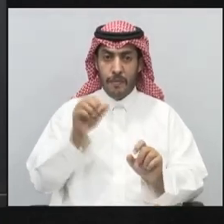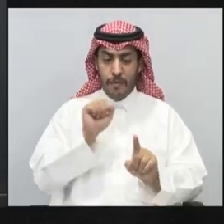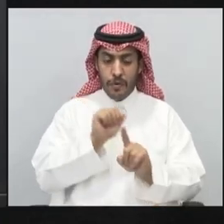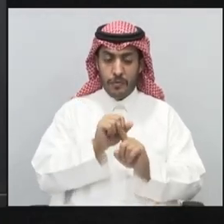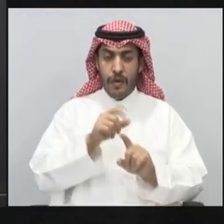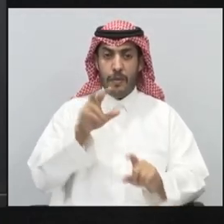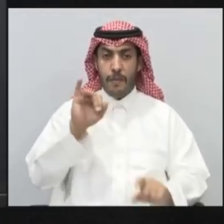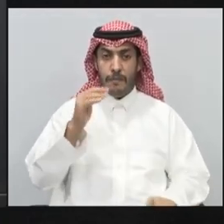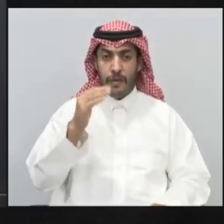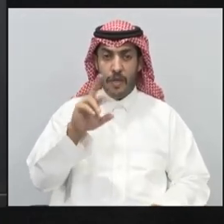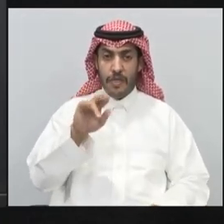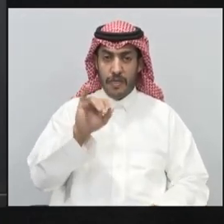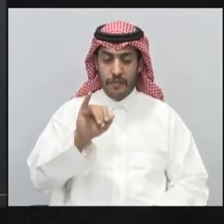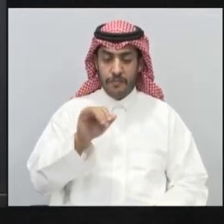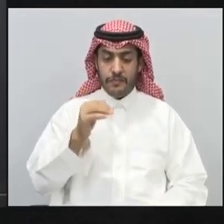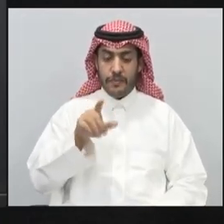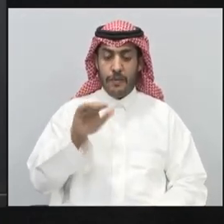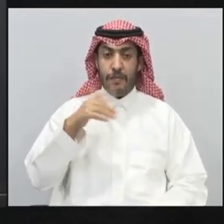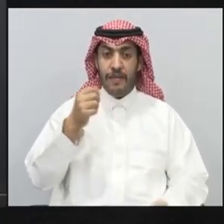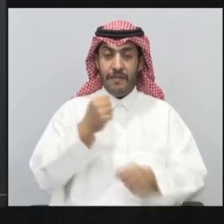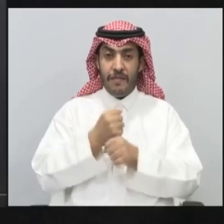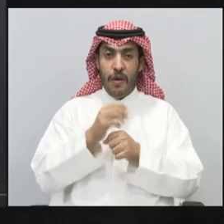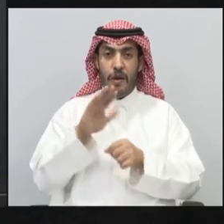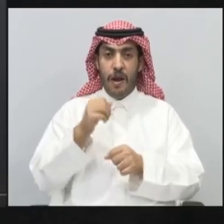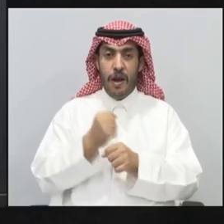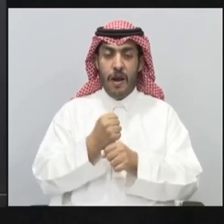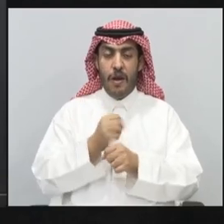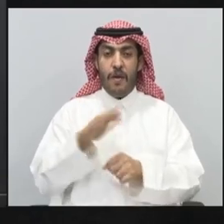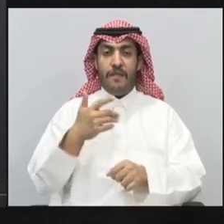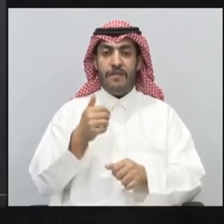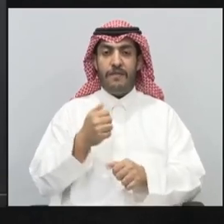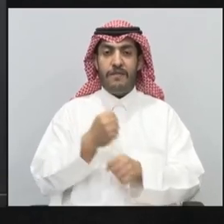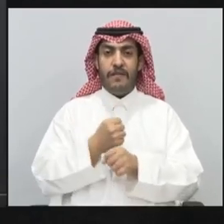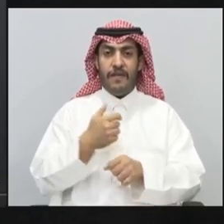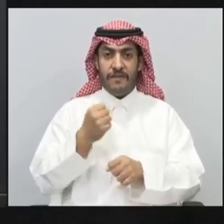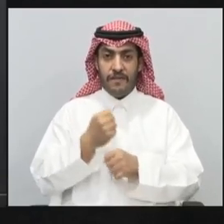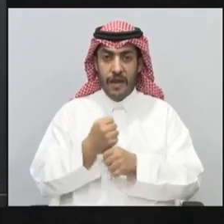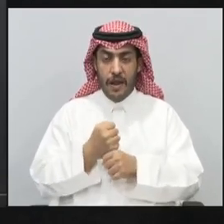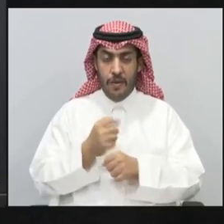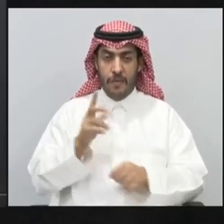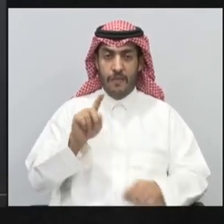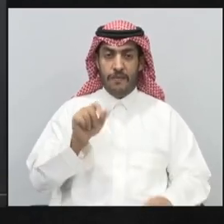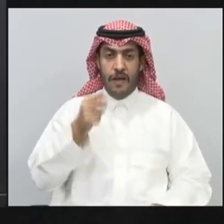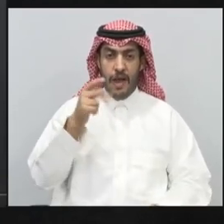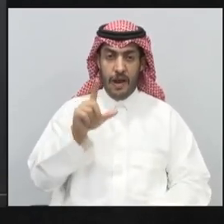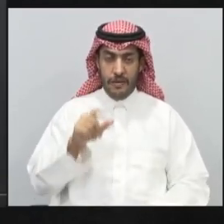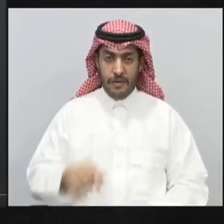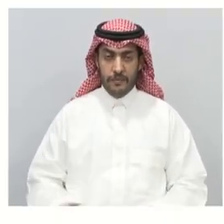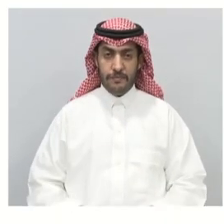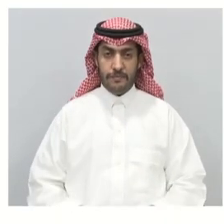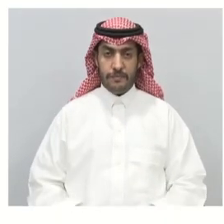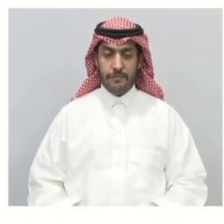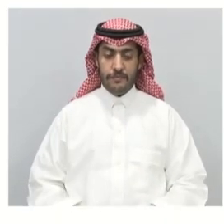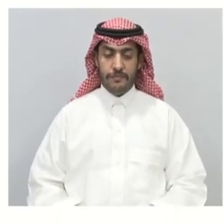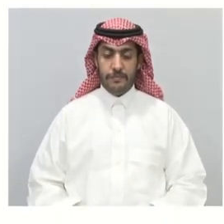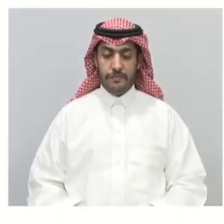ياتي المخصوص بالمدح او الذم بعد الفعل والفاعل بعد فعل والفاعل يعني بعد نعمه او بئسه